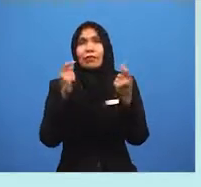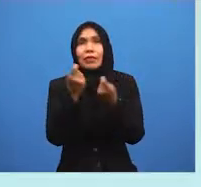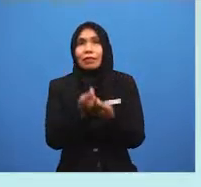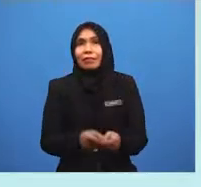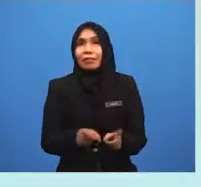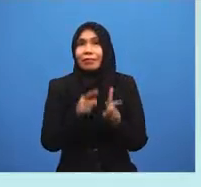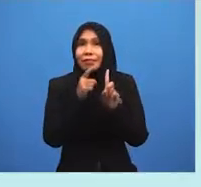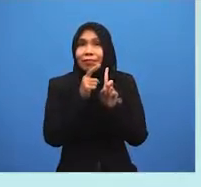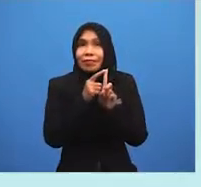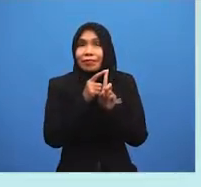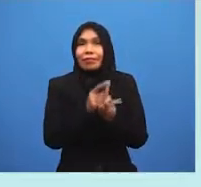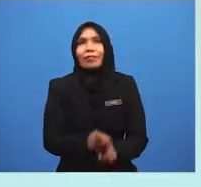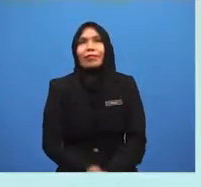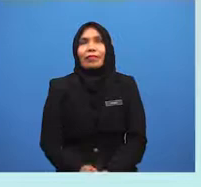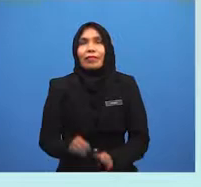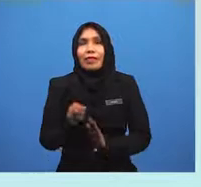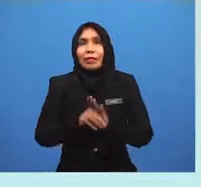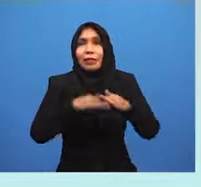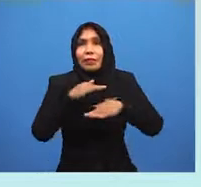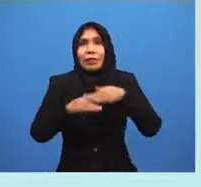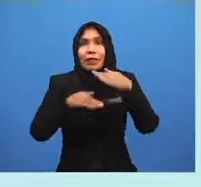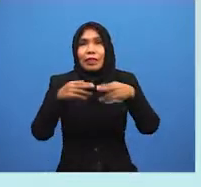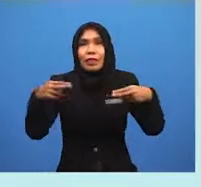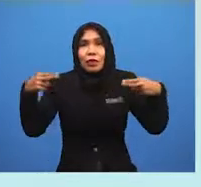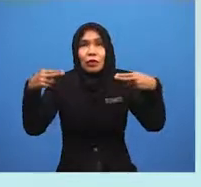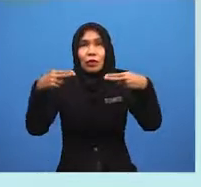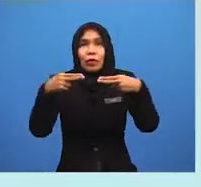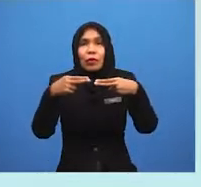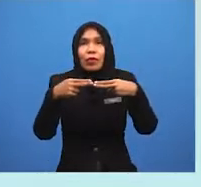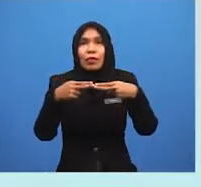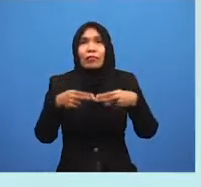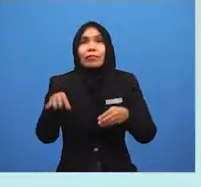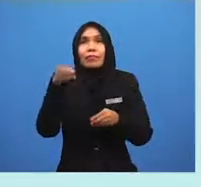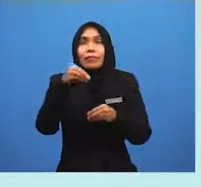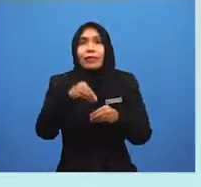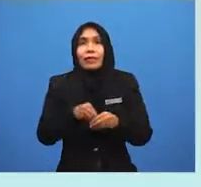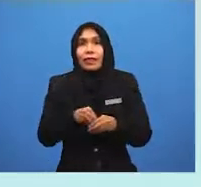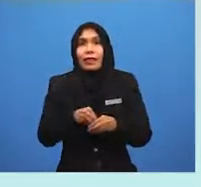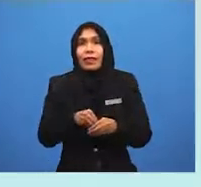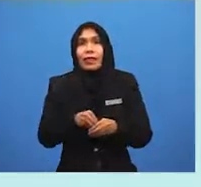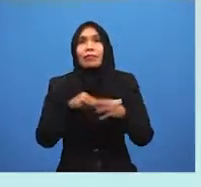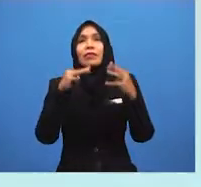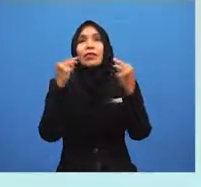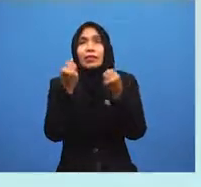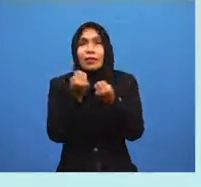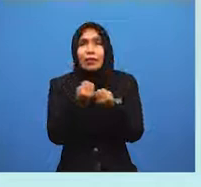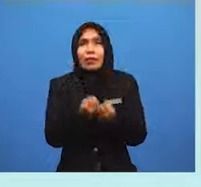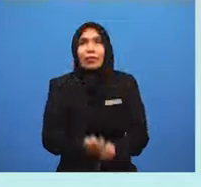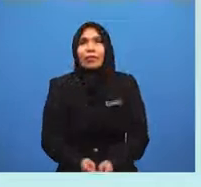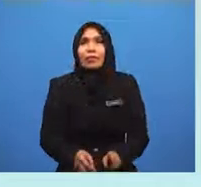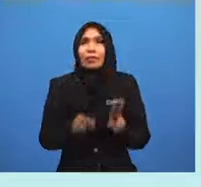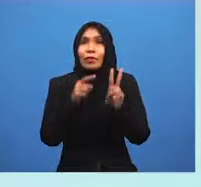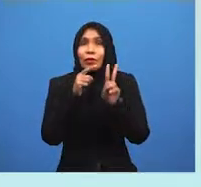pertama, membina hubungan silaturahim dalam kalangan masyarakat. Yang